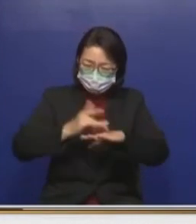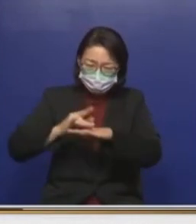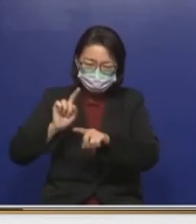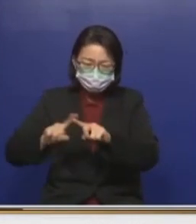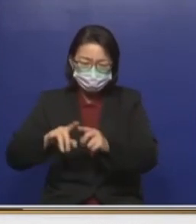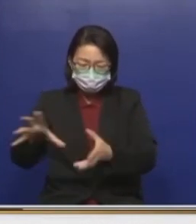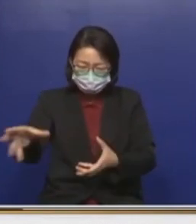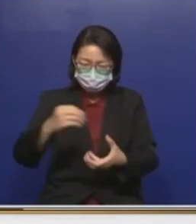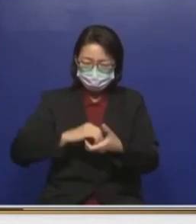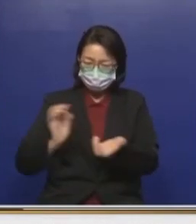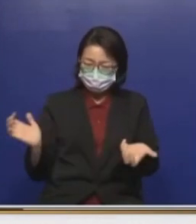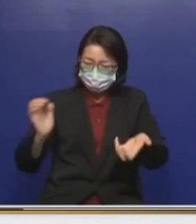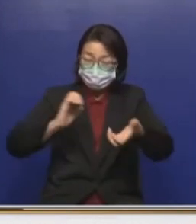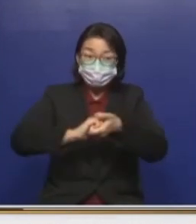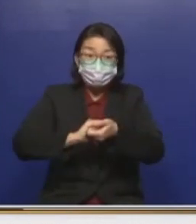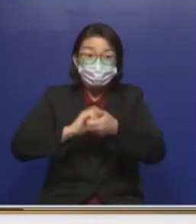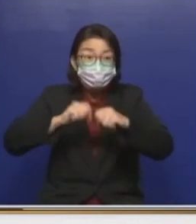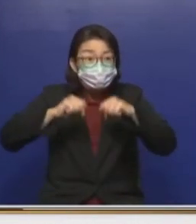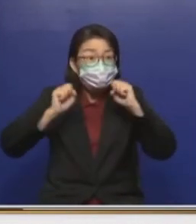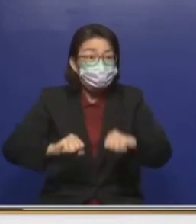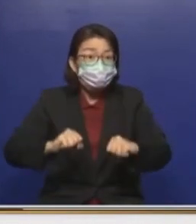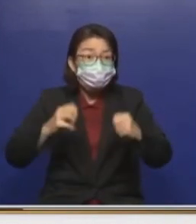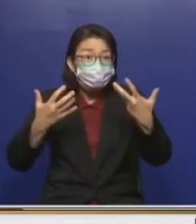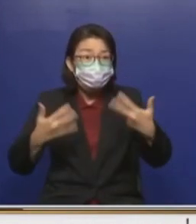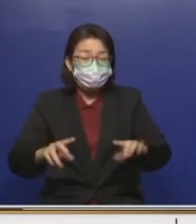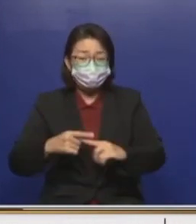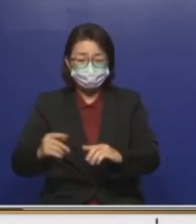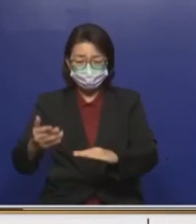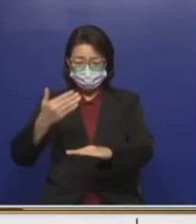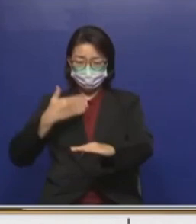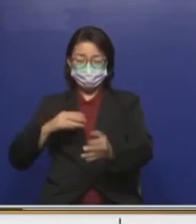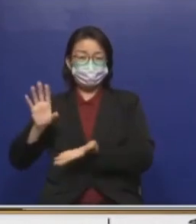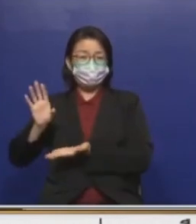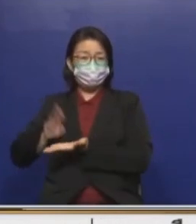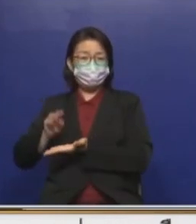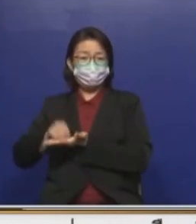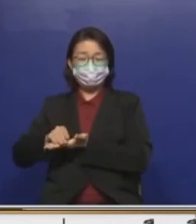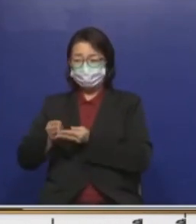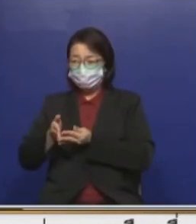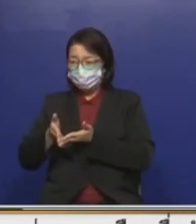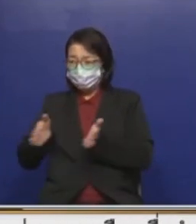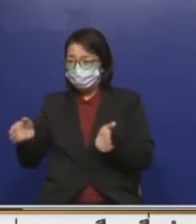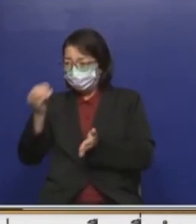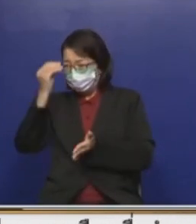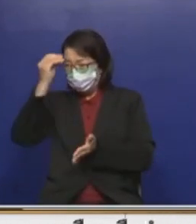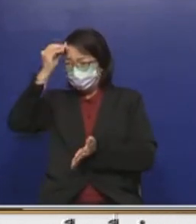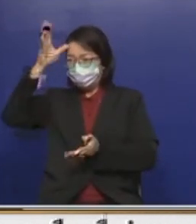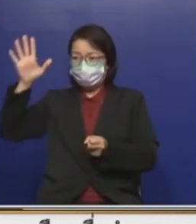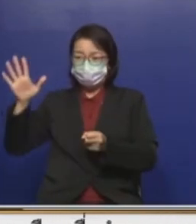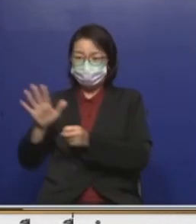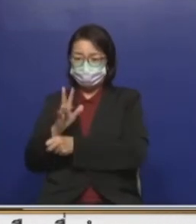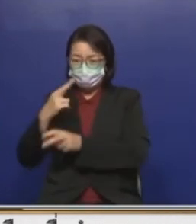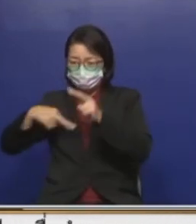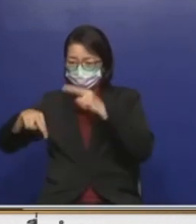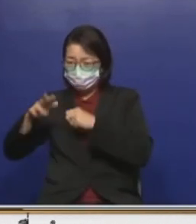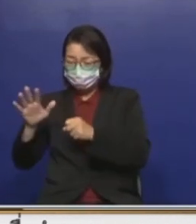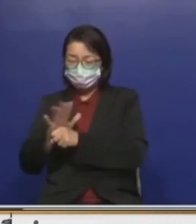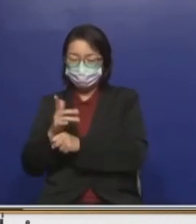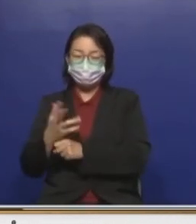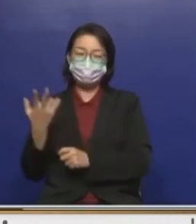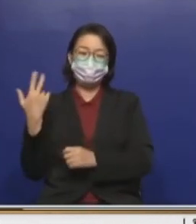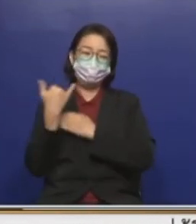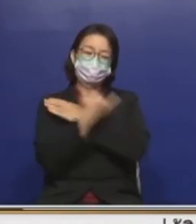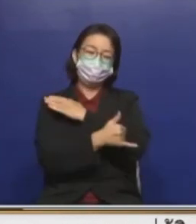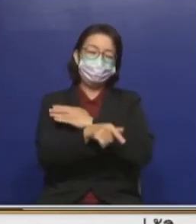วมความตกลงนี้ในขณะที่เรายังไม่มีข้อมูลที่ครอบคลุมจะเป็นเหตุให้ประเทศของเราสูญเสียความ